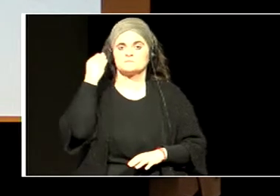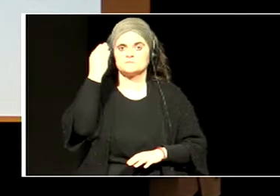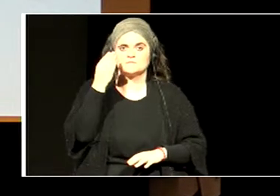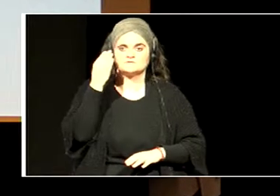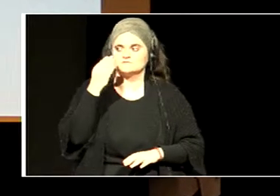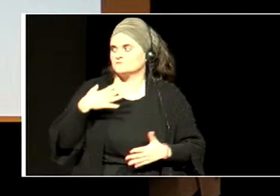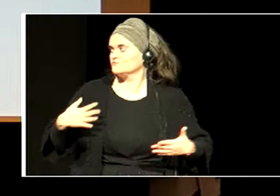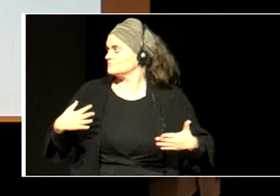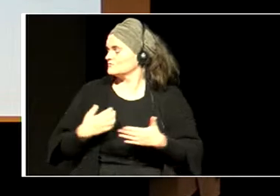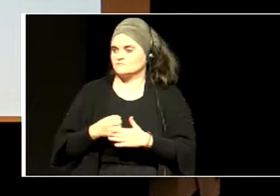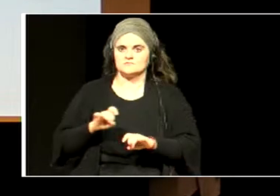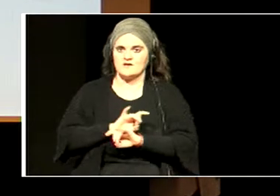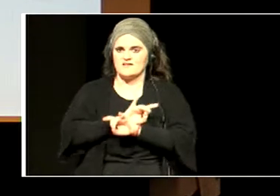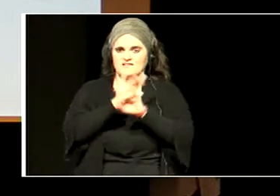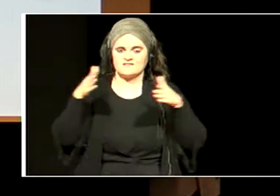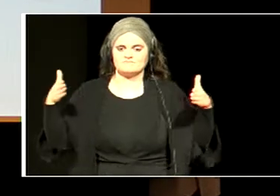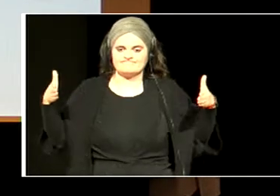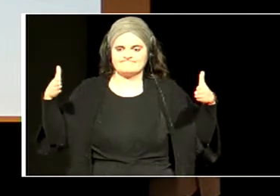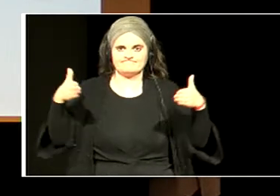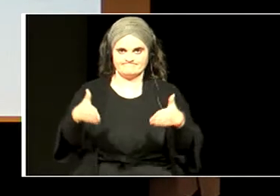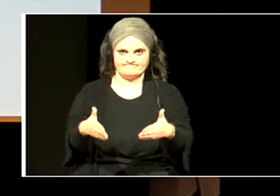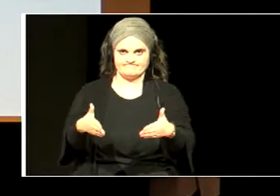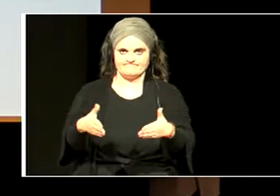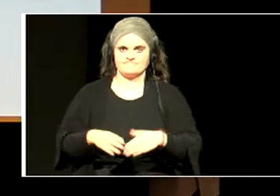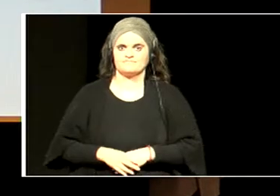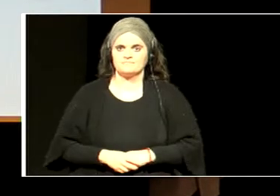argi bide hori markatuta daukagula.